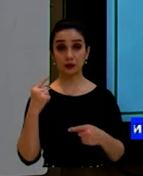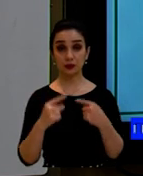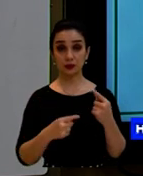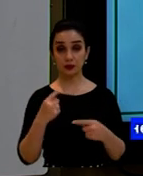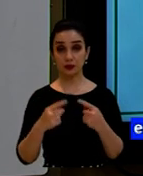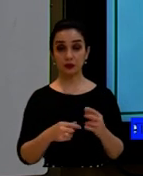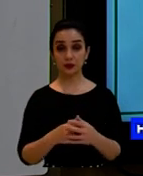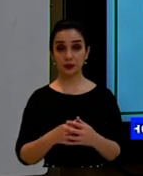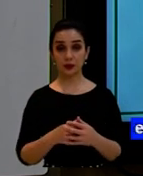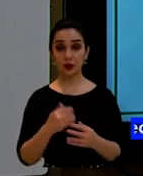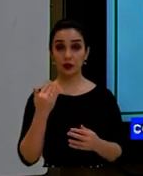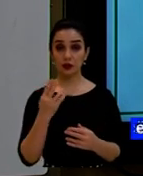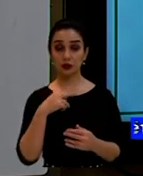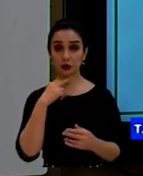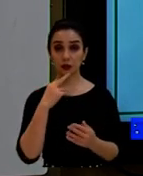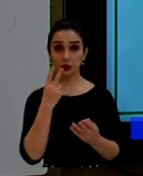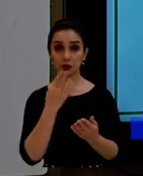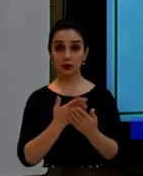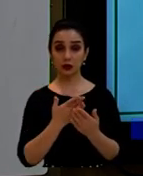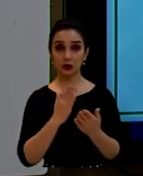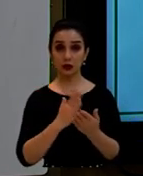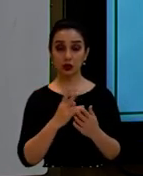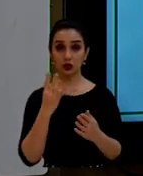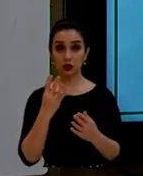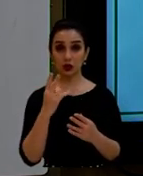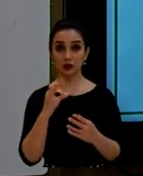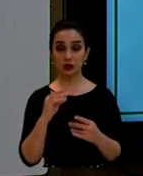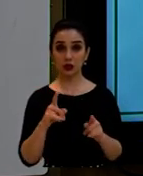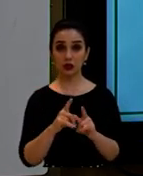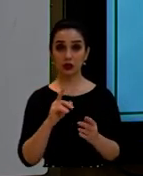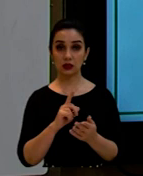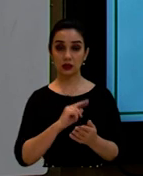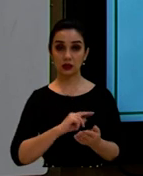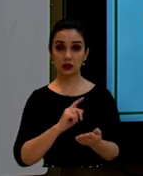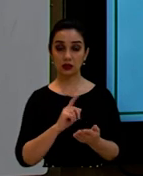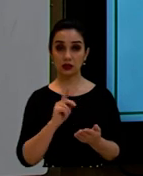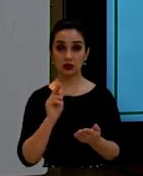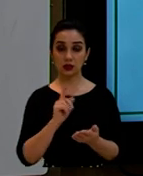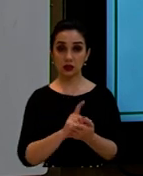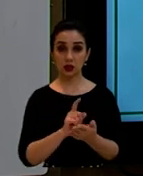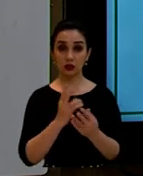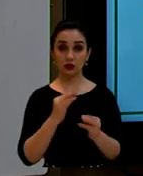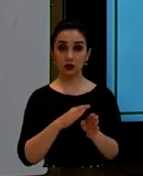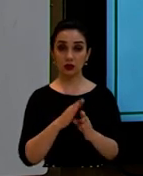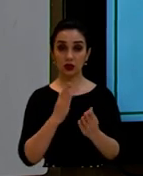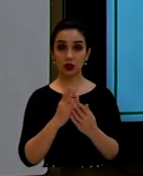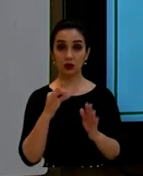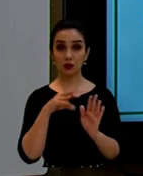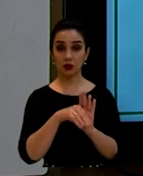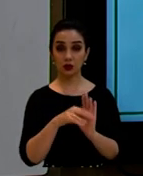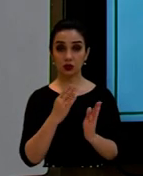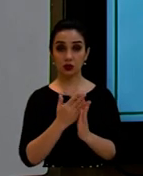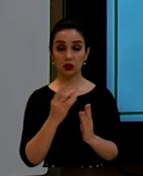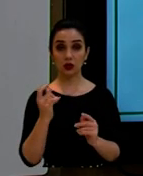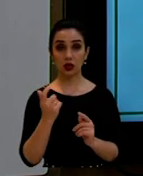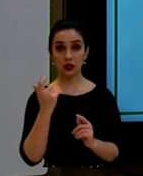Следующее. Вашему вниманию представлены 4 вида занятий. Некоторые из них относятся к